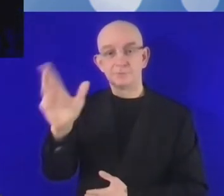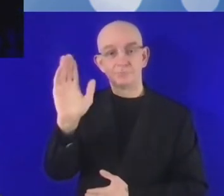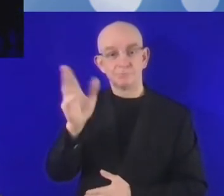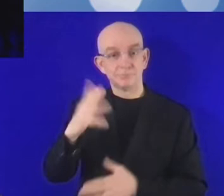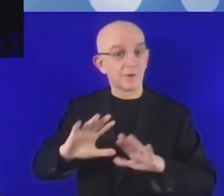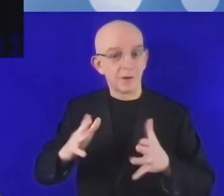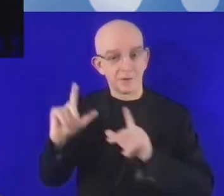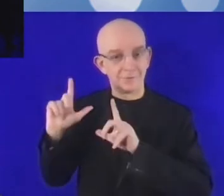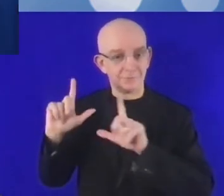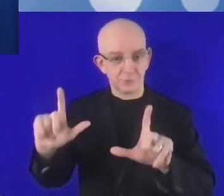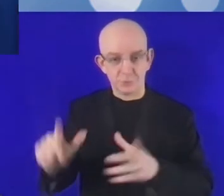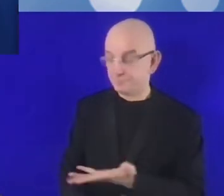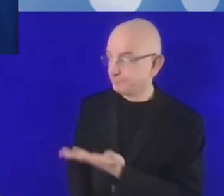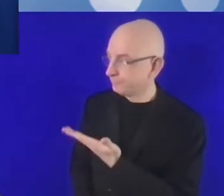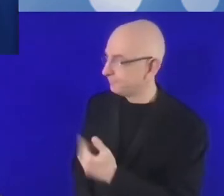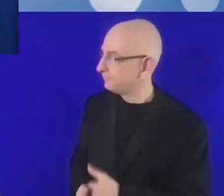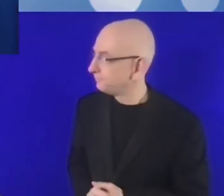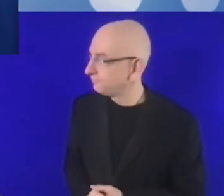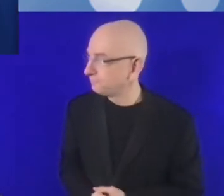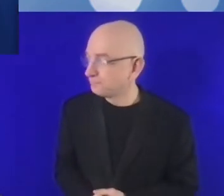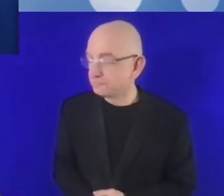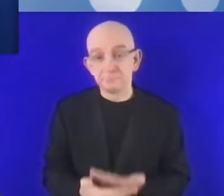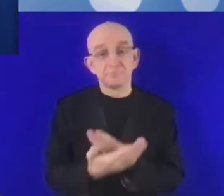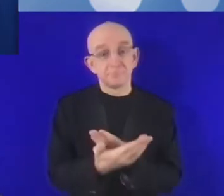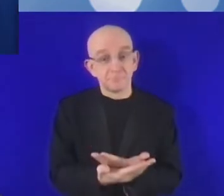Il nous parlera par le biais d'un film.